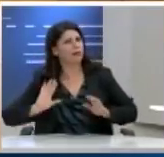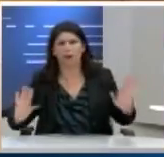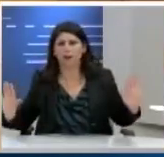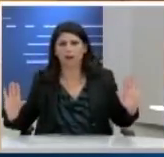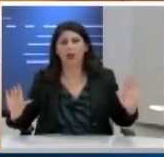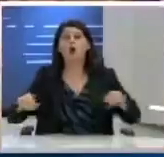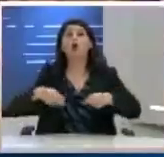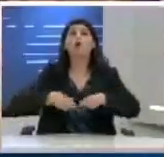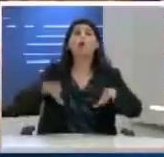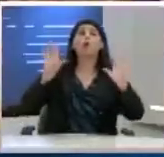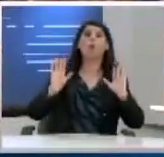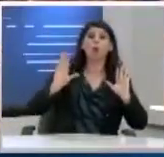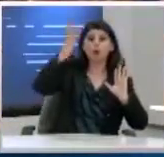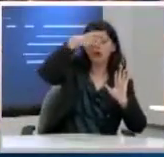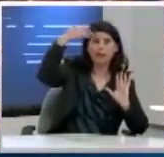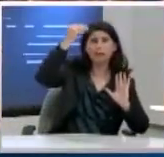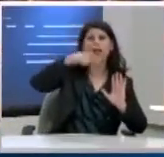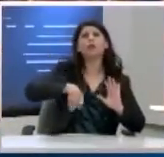ο Τσίπρας, ούτε ο Τσακαλώτος.